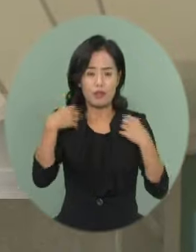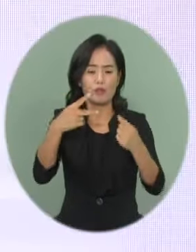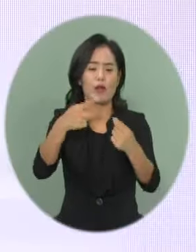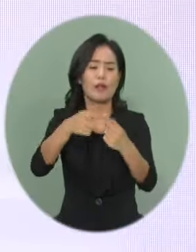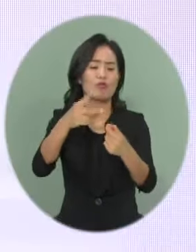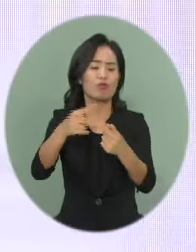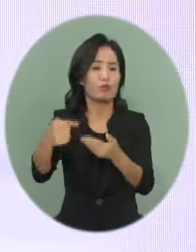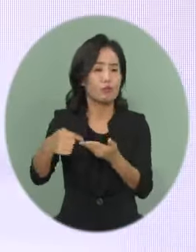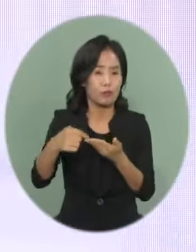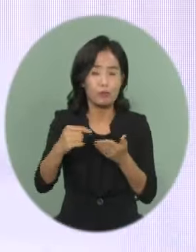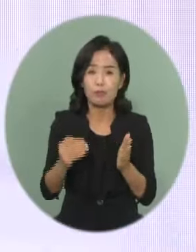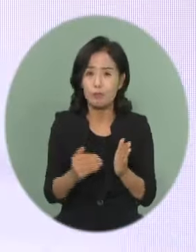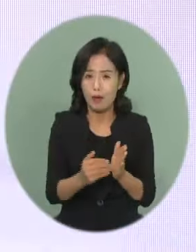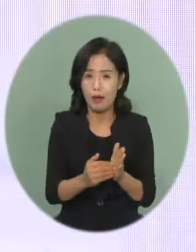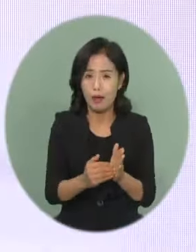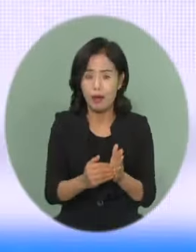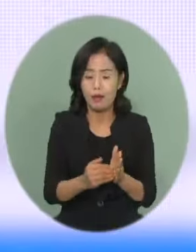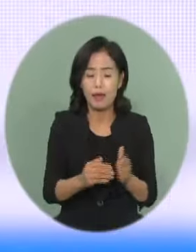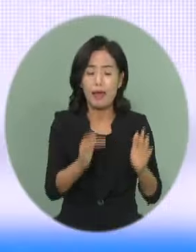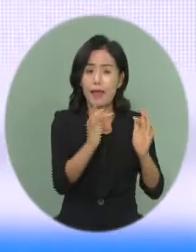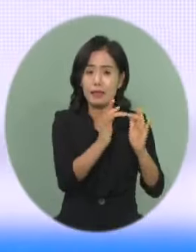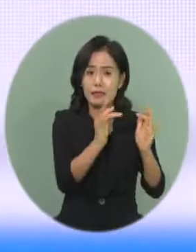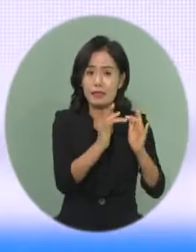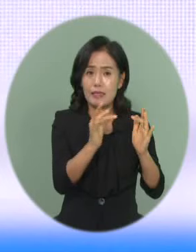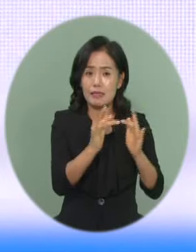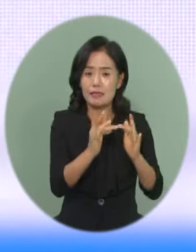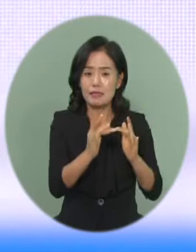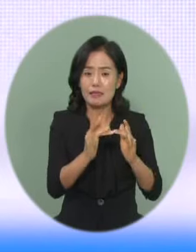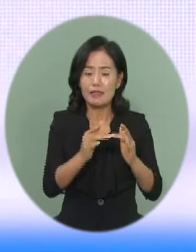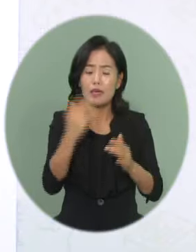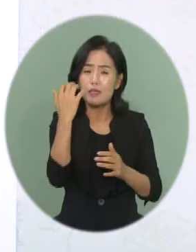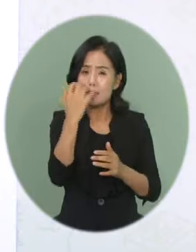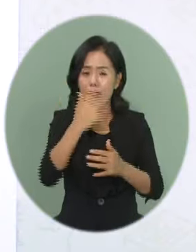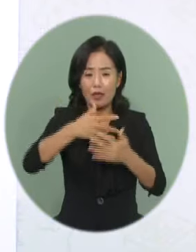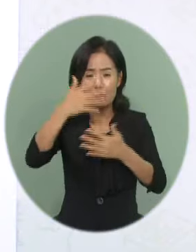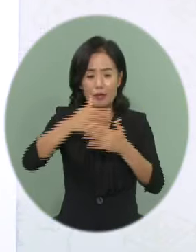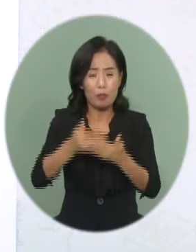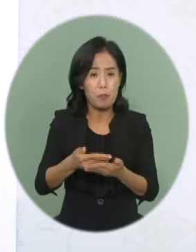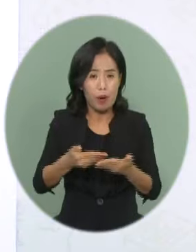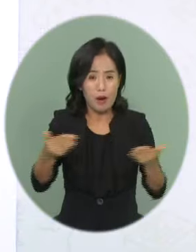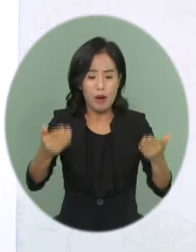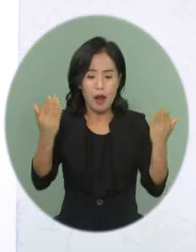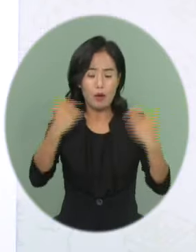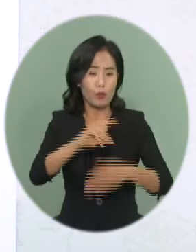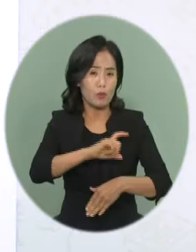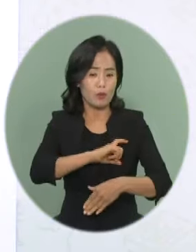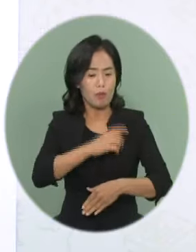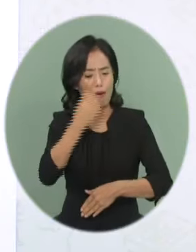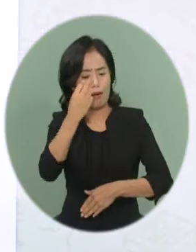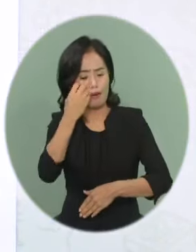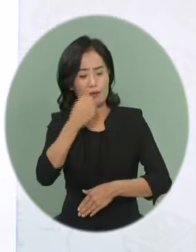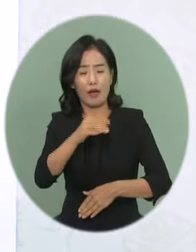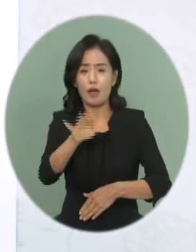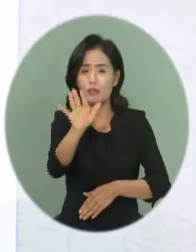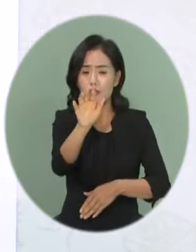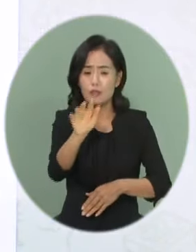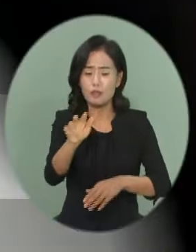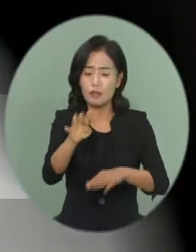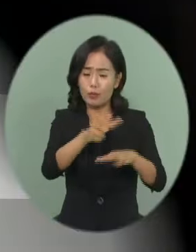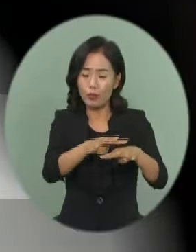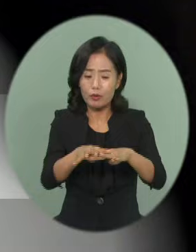접수됐습니다 이밖에도 SNS 상에서는 dpx 피해가 신고된 학교 명단이 출처 불명의 지도가 떠돌고